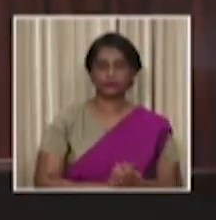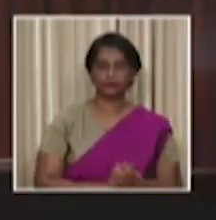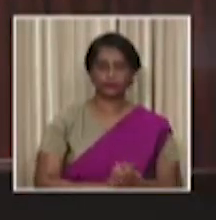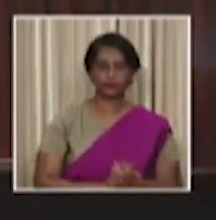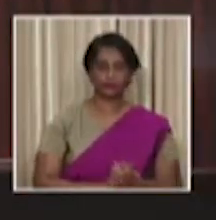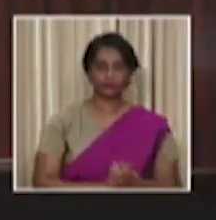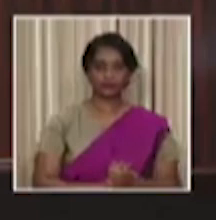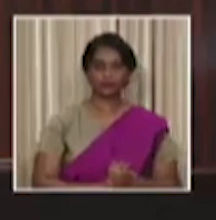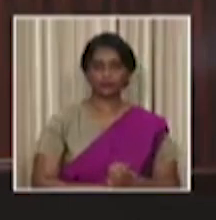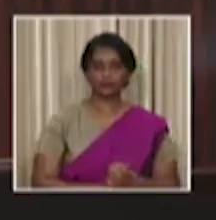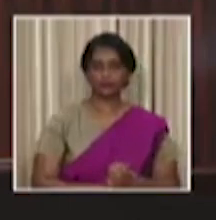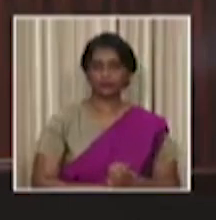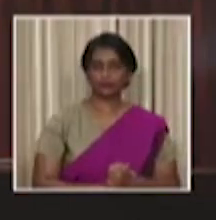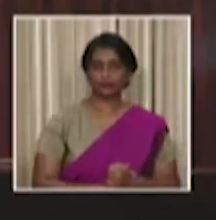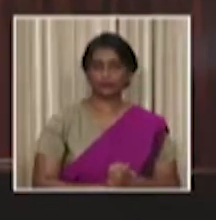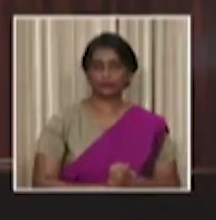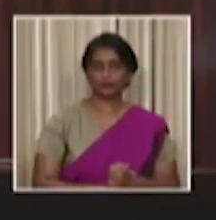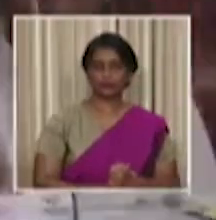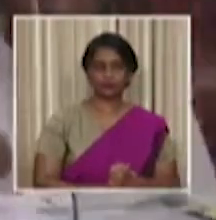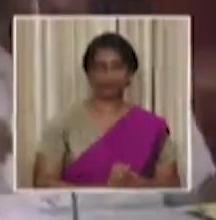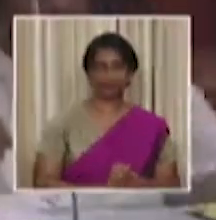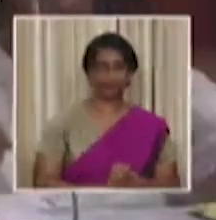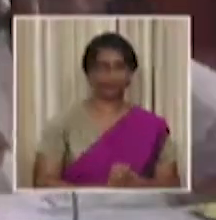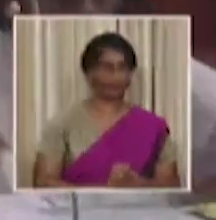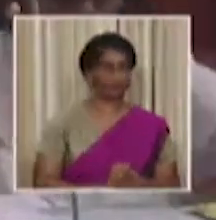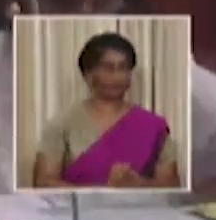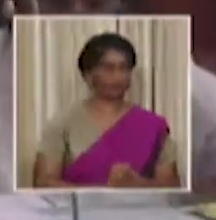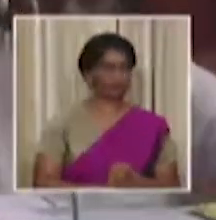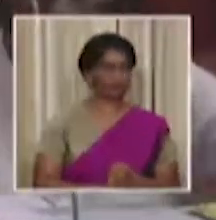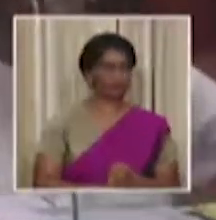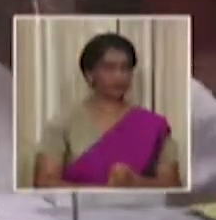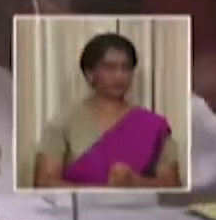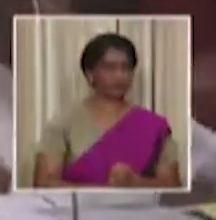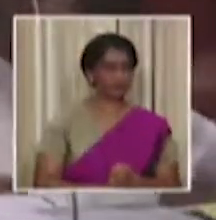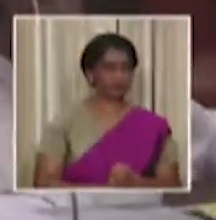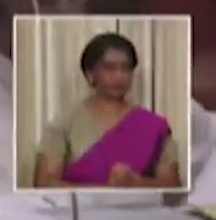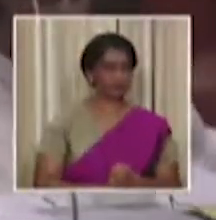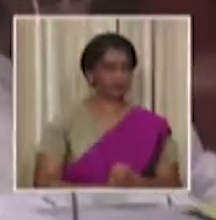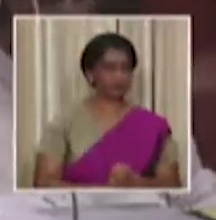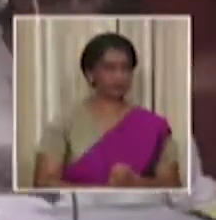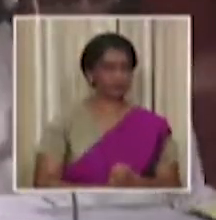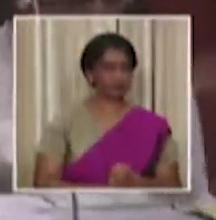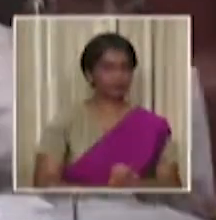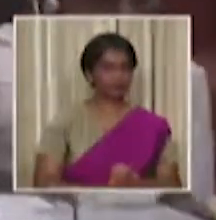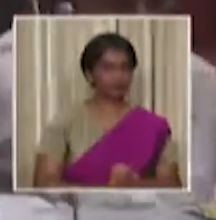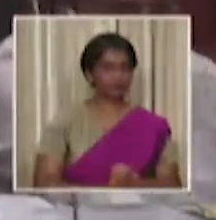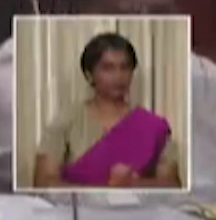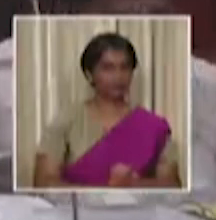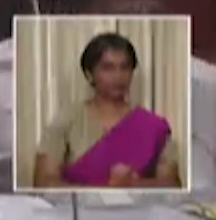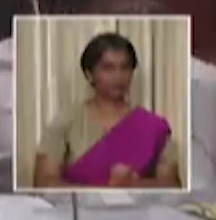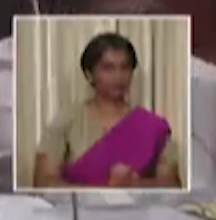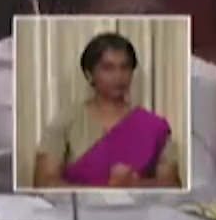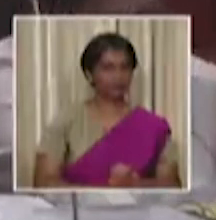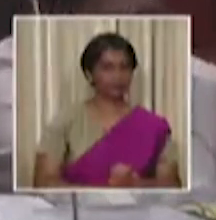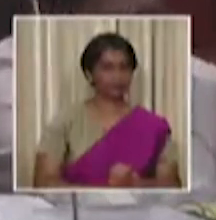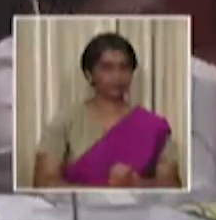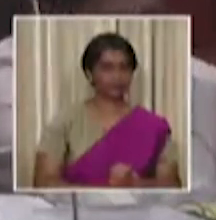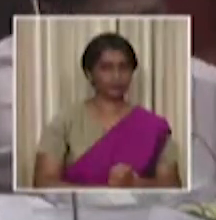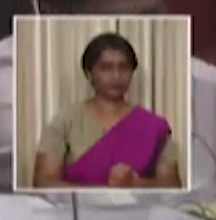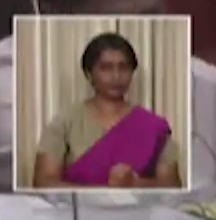මේ රට බංකොලොත්ුනේ කොහොමද කියලා සොයා බලන්න කාර්ක සභාවක් යෝජනා කිරුවේ අපි